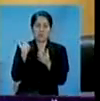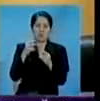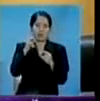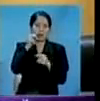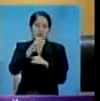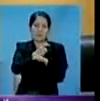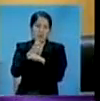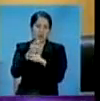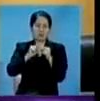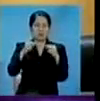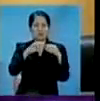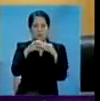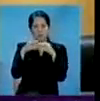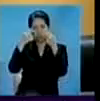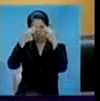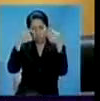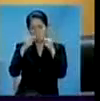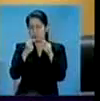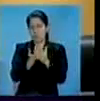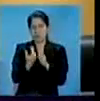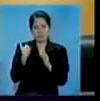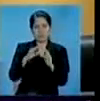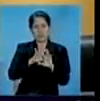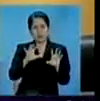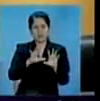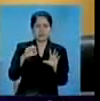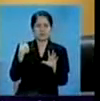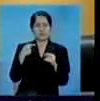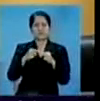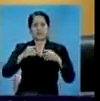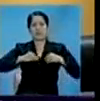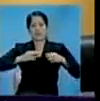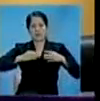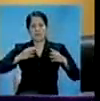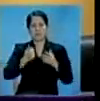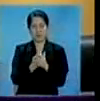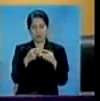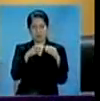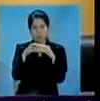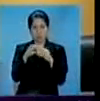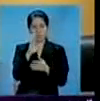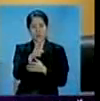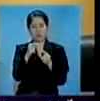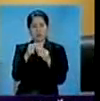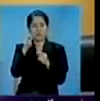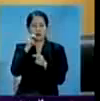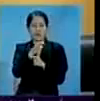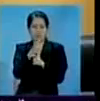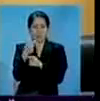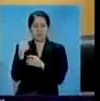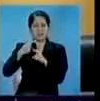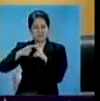โดยกลุ่มผู้ก่อการร้ายทำให้เขารู้สึกไม่ปลอดภัยและเจ้าที่ได้รับบาดเจ็บเขาต้องถอนตัว